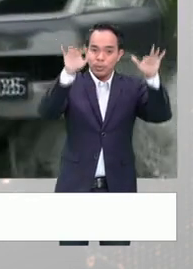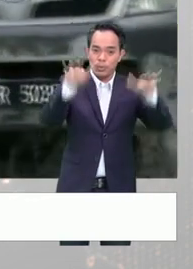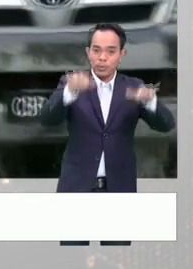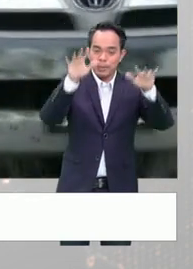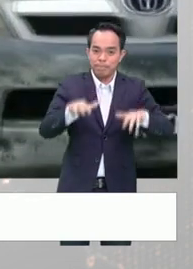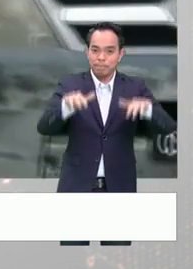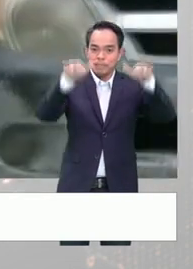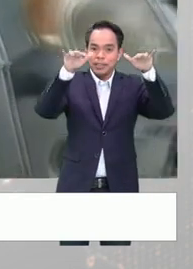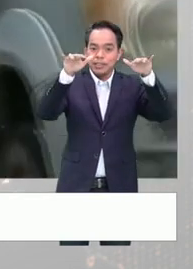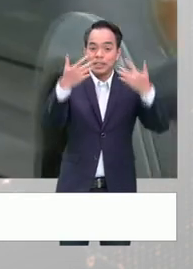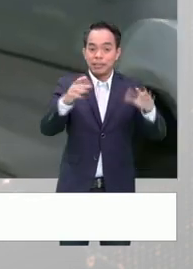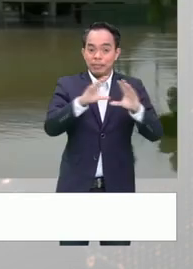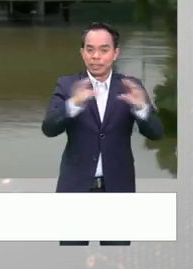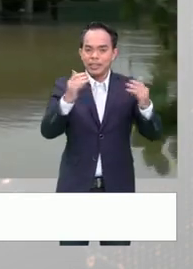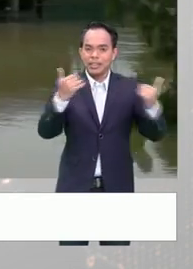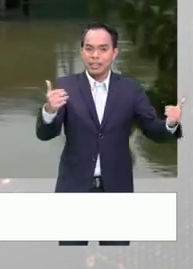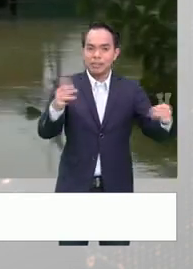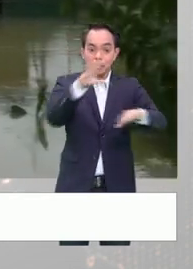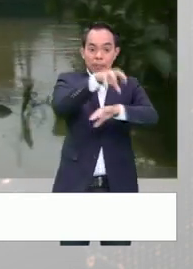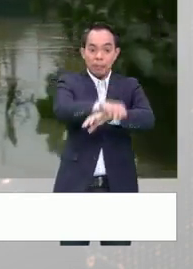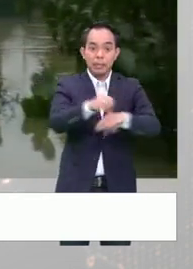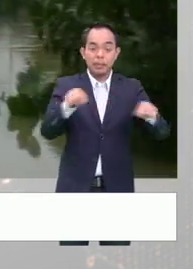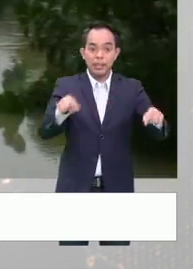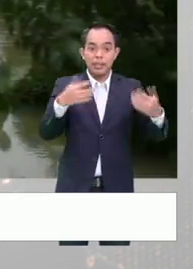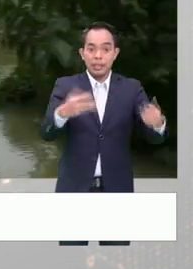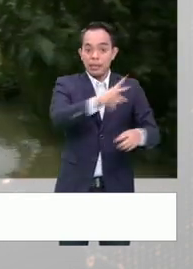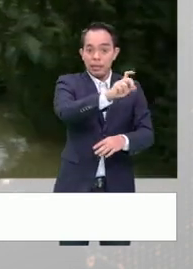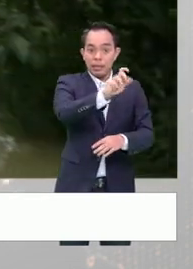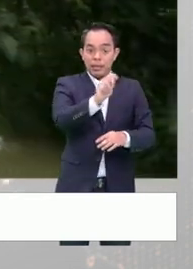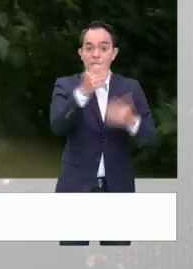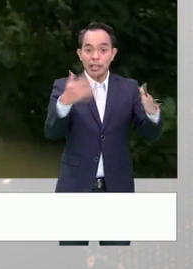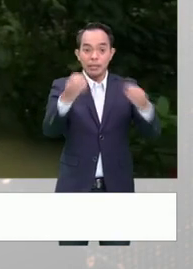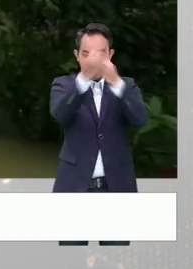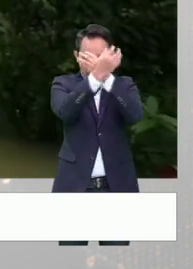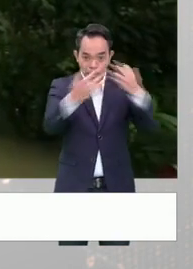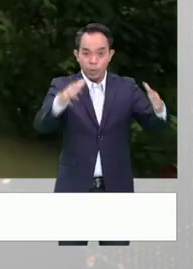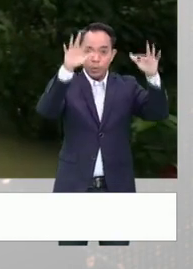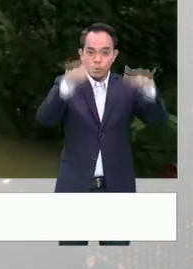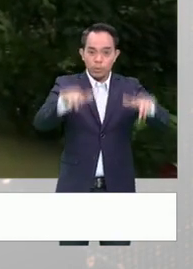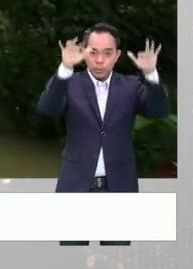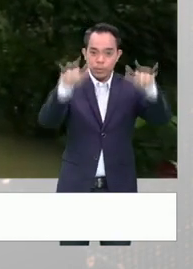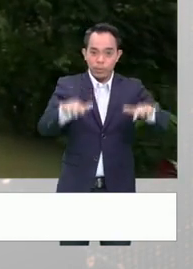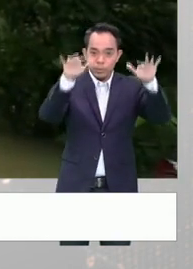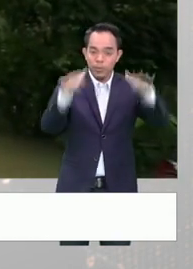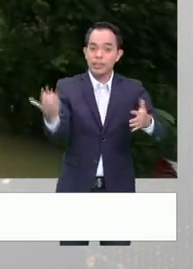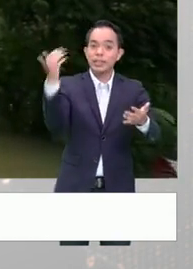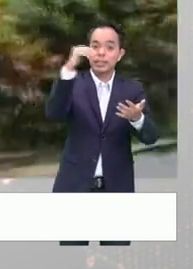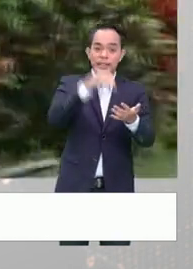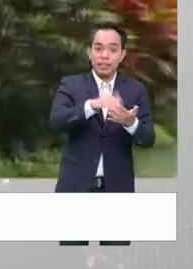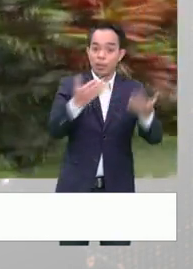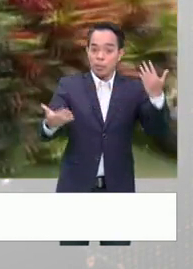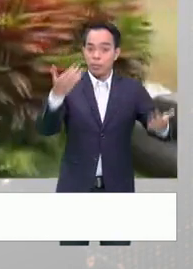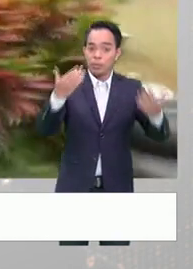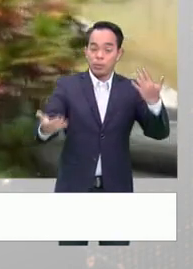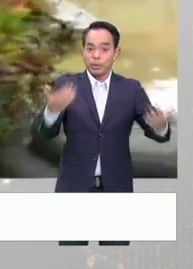mulai namun pada malam ini seperti yang diramalkan oleh pihak Max ee hujan di jaga akan turun kembali dan akhirnya